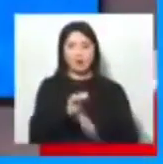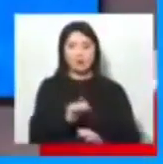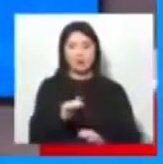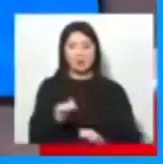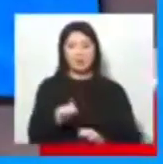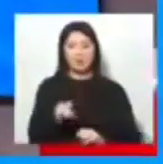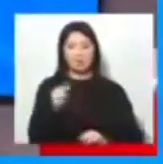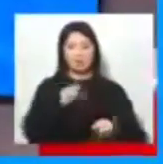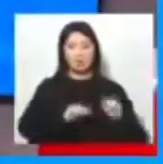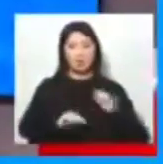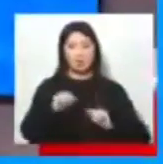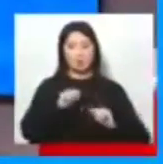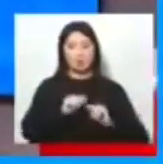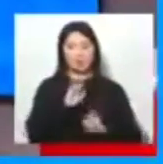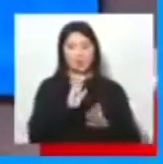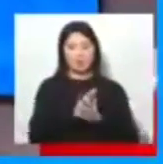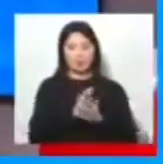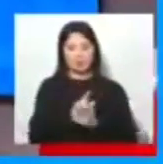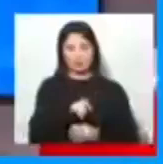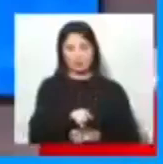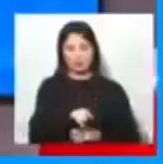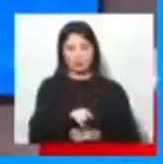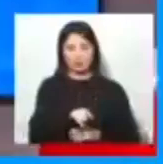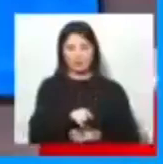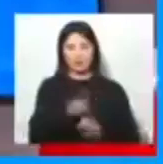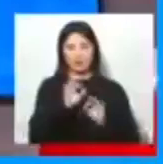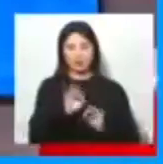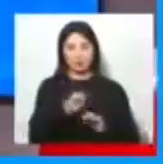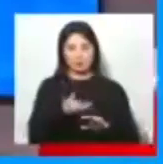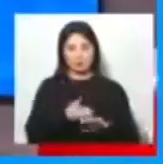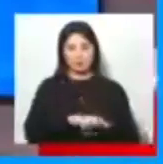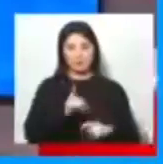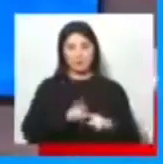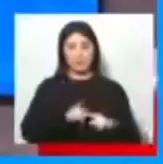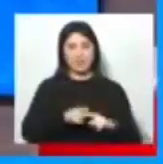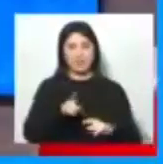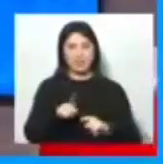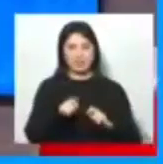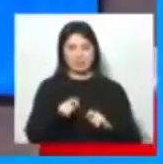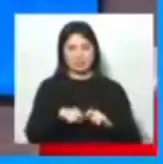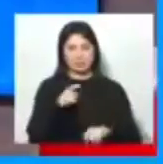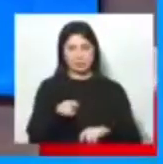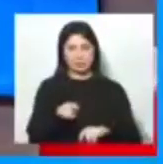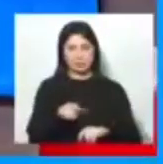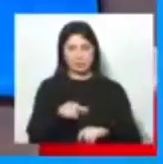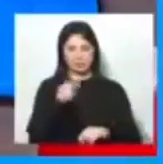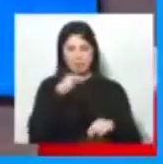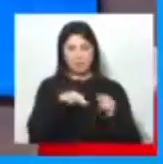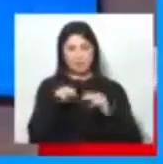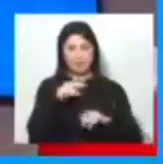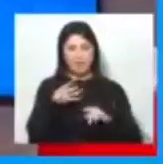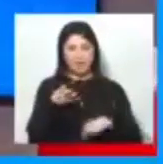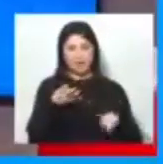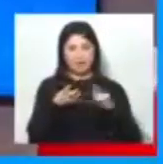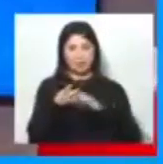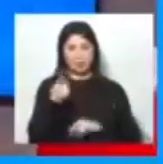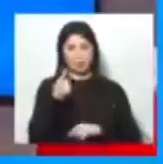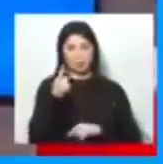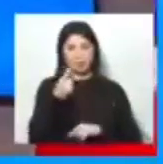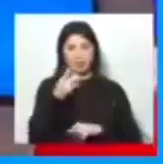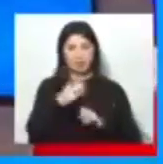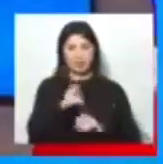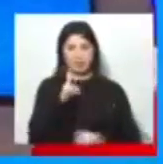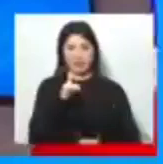ბავშვების ორგანიზმის დაბინძურებით სწორედ ამ მძიმე მეტალებით. კიდევ ერთხელ გავიმეორებ, ბრალდებულთა შორის პირველ რიგში